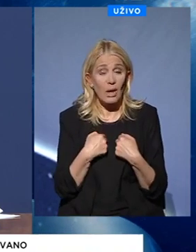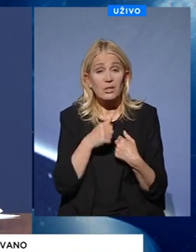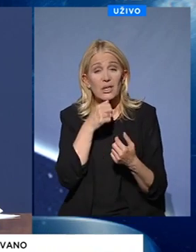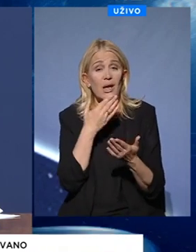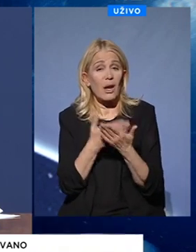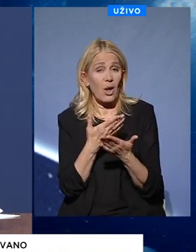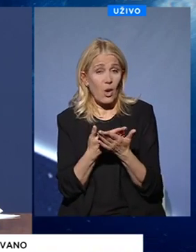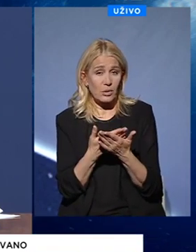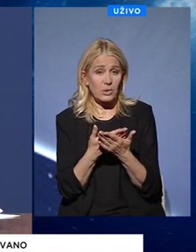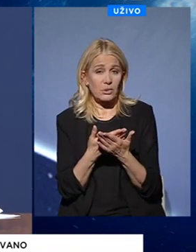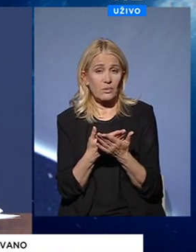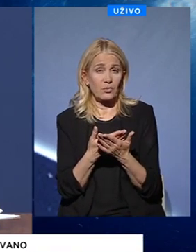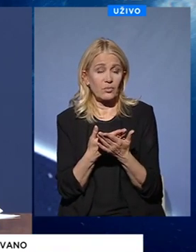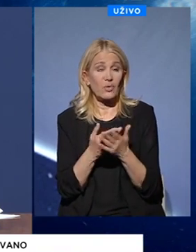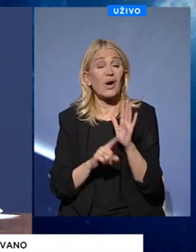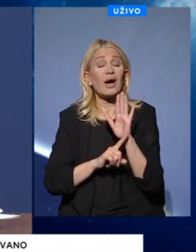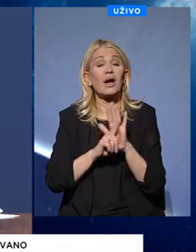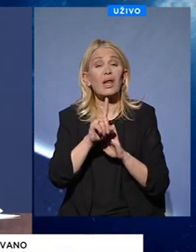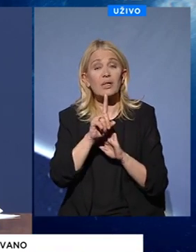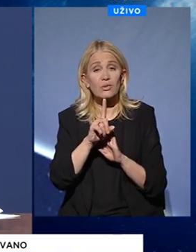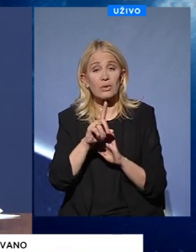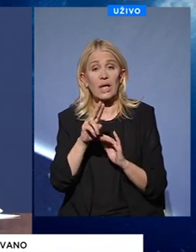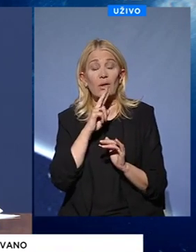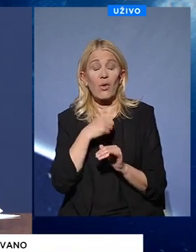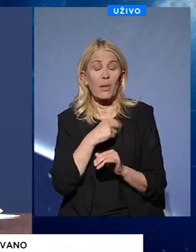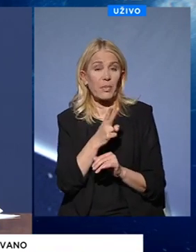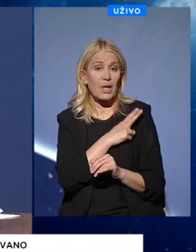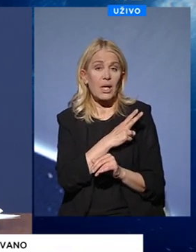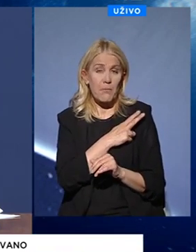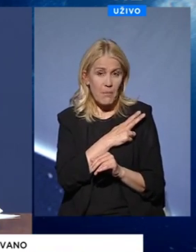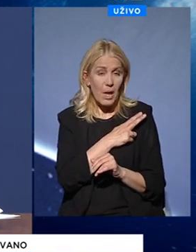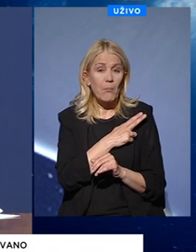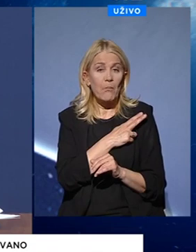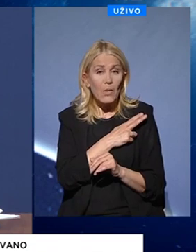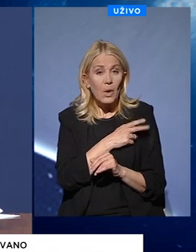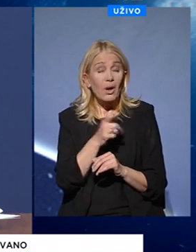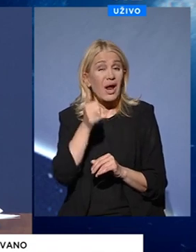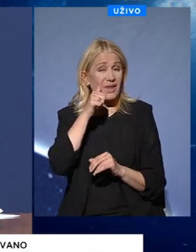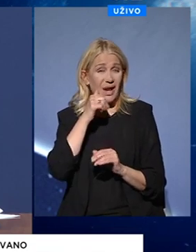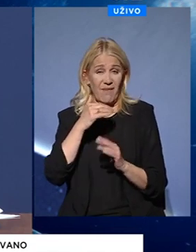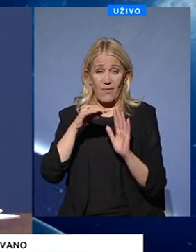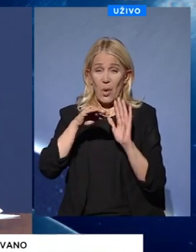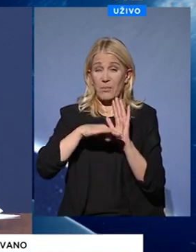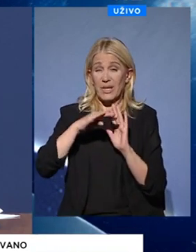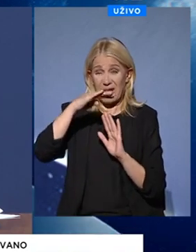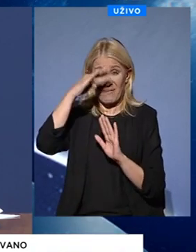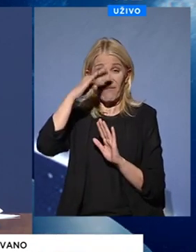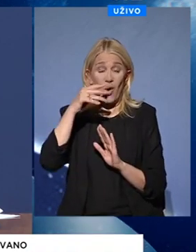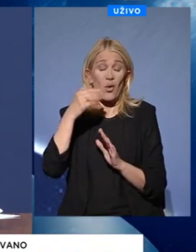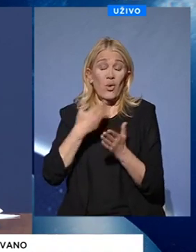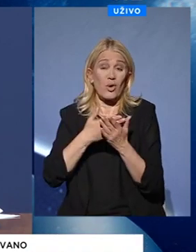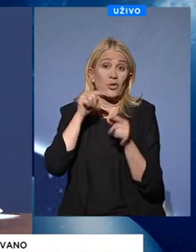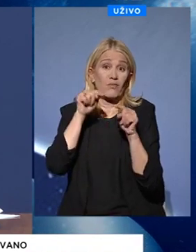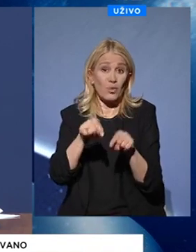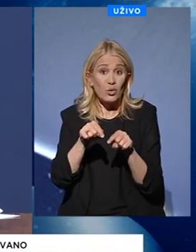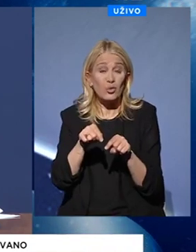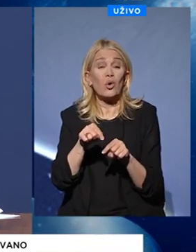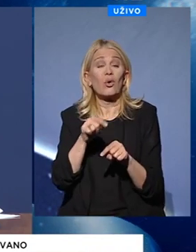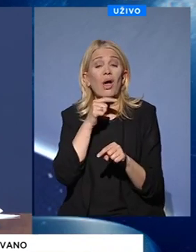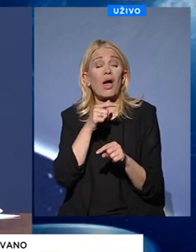osnovu rezultata koje imamo bukvalno na dnevnom nivou, na osnovu toga, na